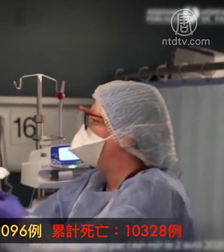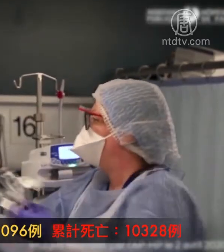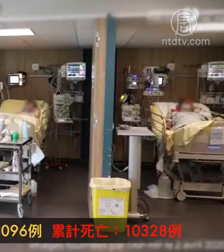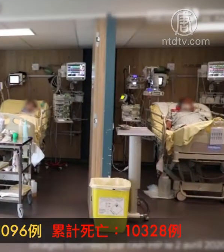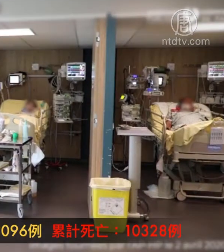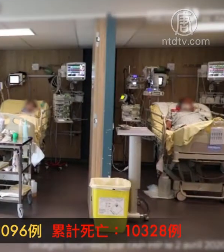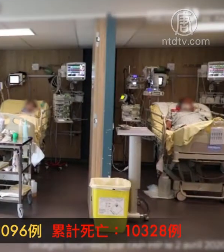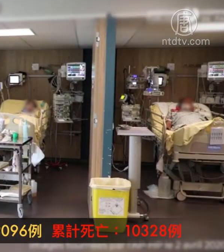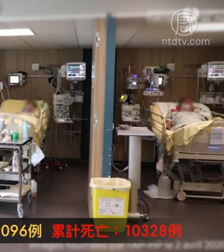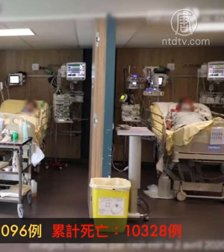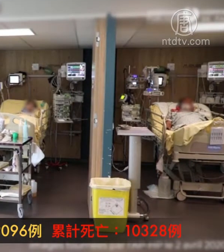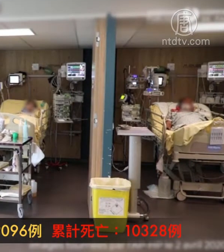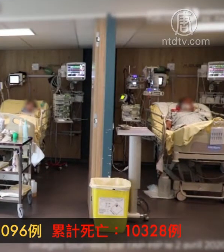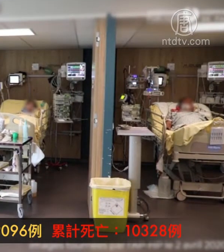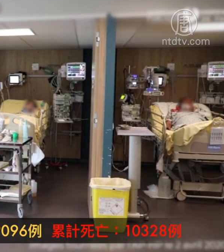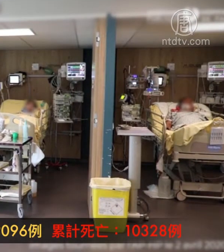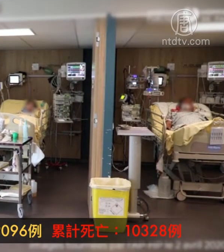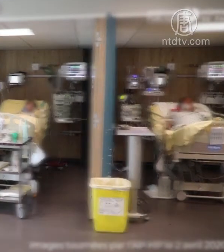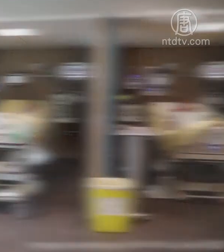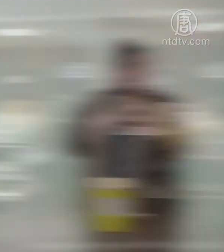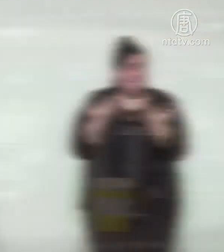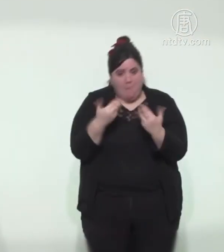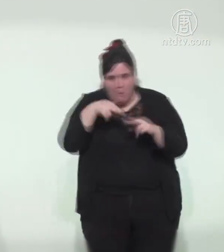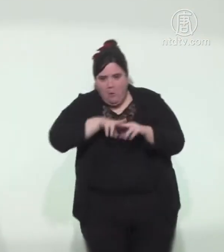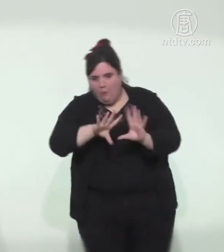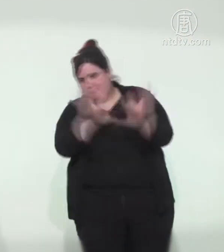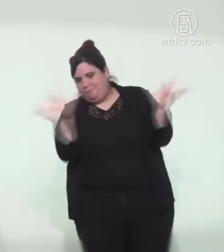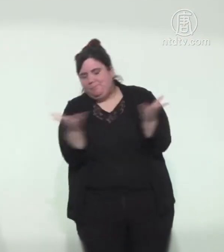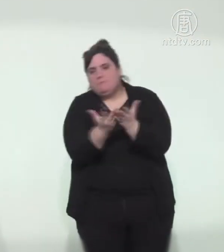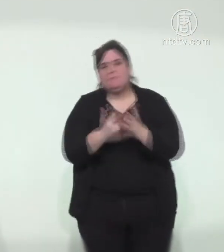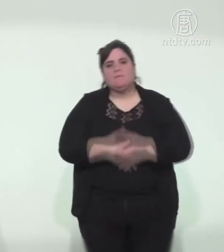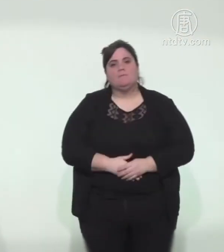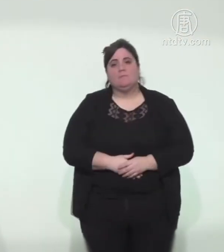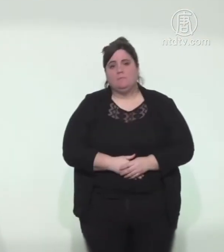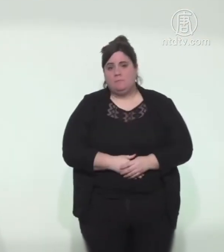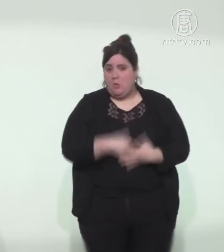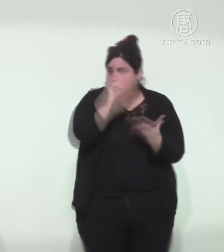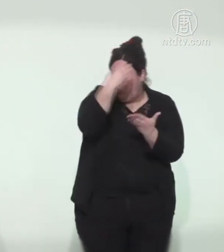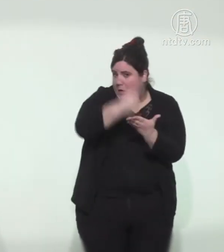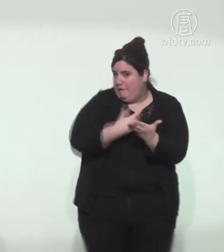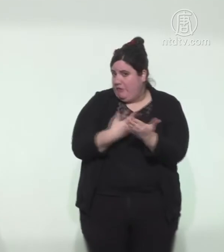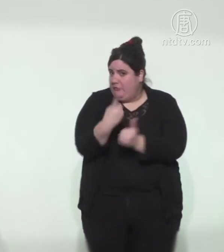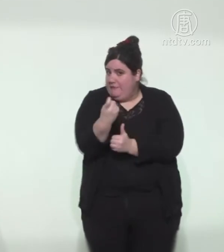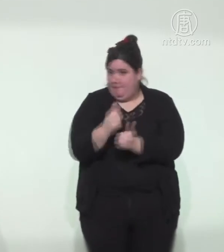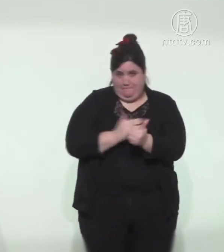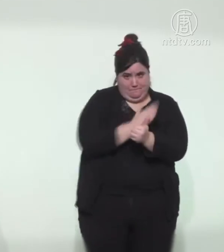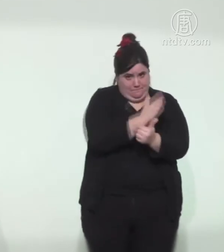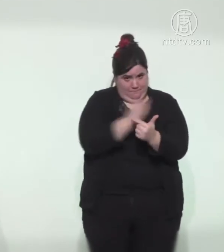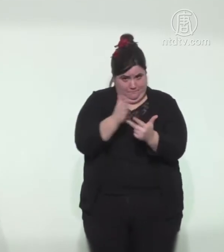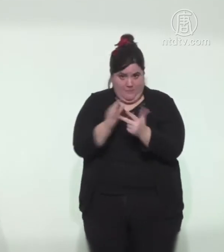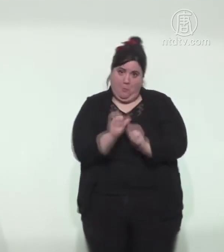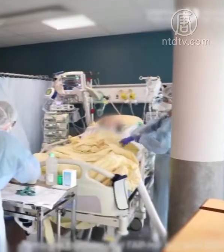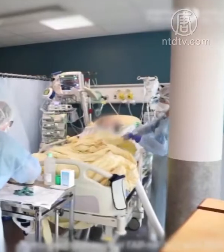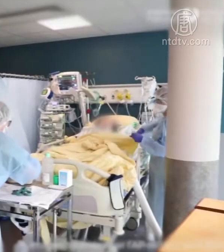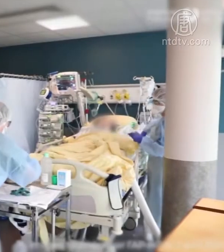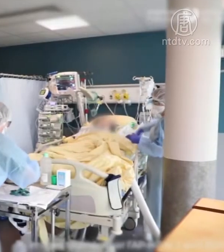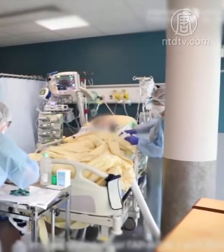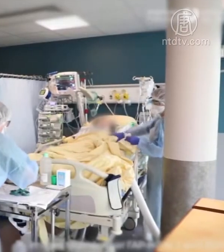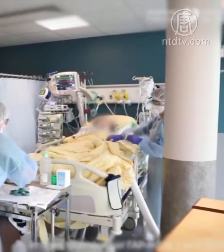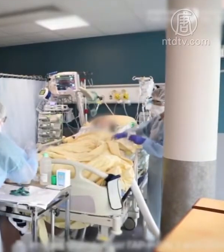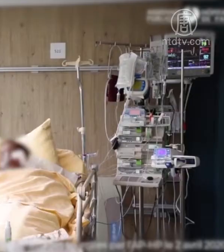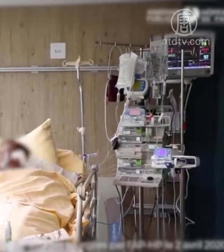1417例，累计死亡10328人。卫生部长维兰当天表示，法国目前仍处于疫情恶化阶段，并